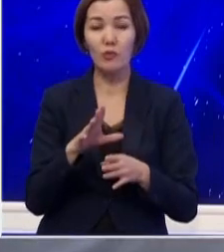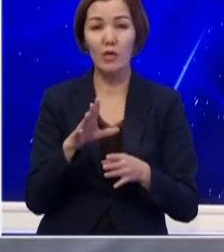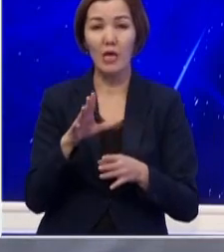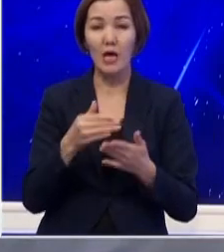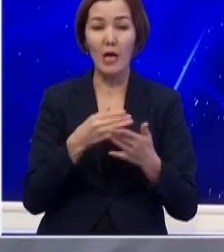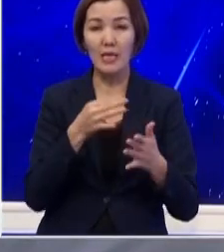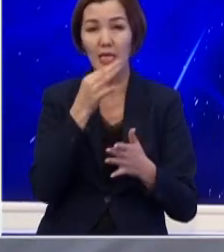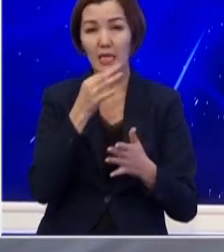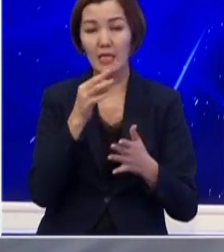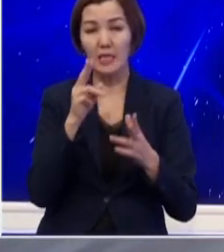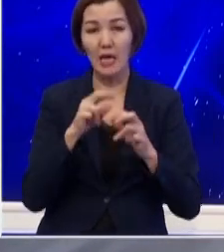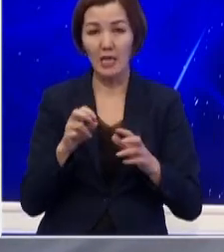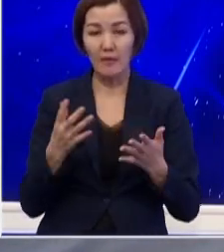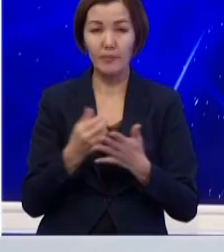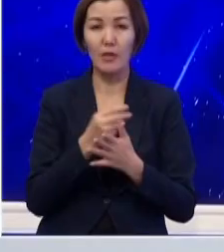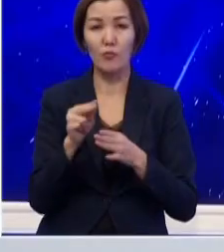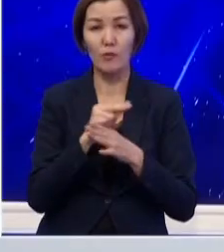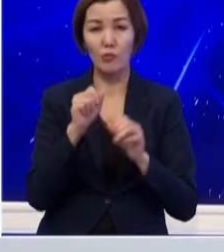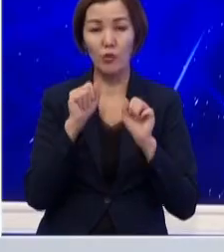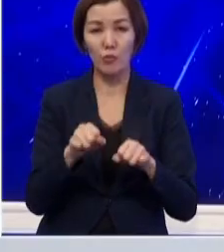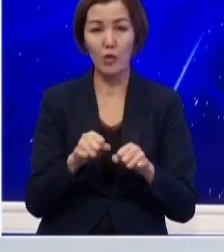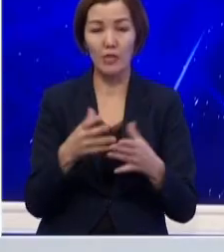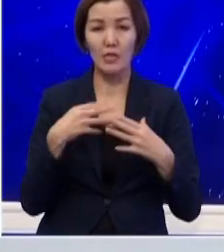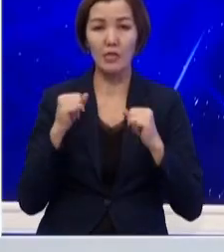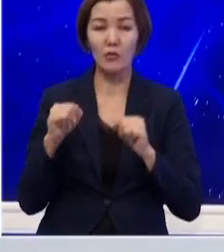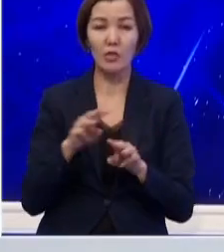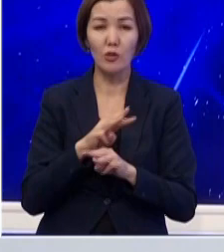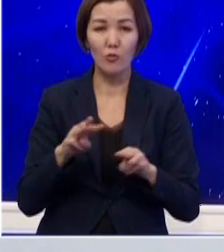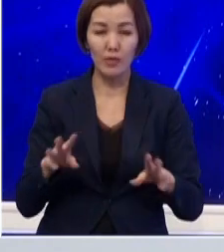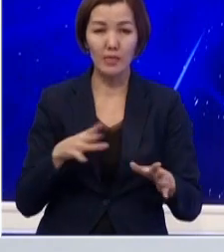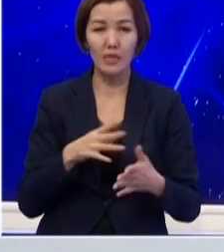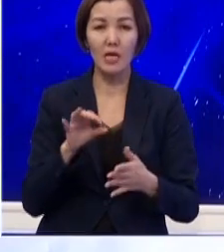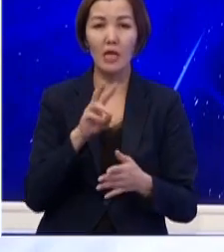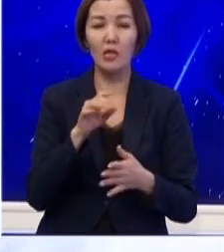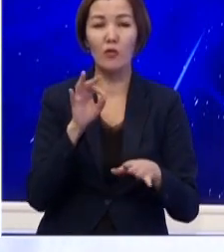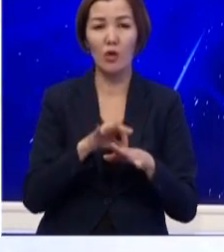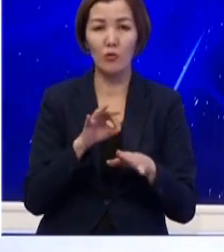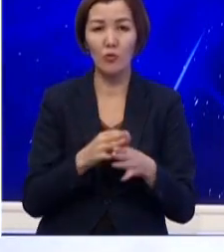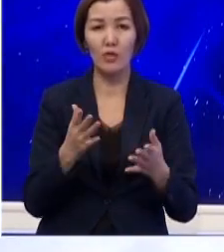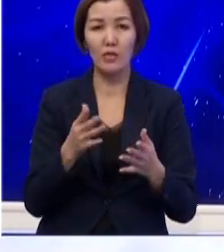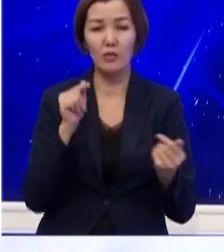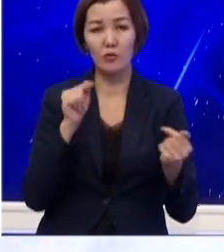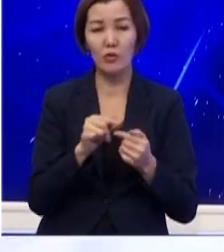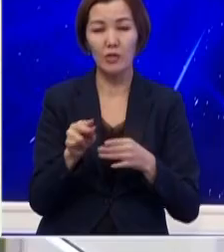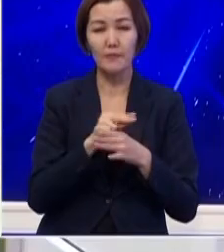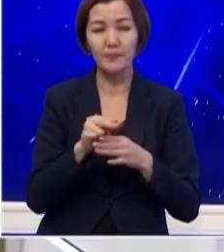аурулардың басым бөлігінің алдын алуға болады. Денсаулық сақтау министрлігі онкологиялық аурулармен